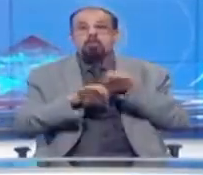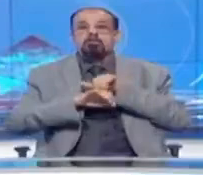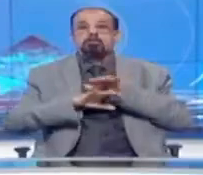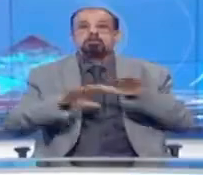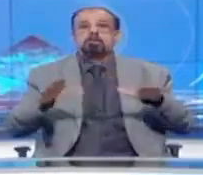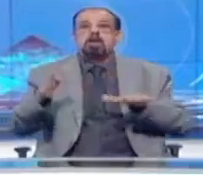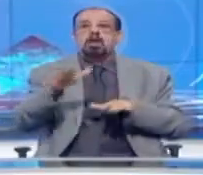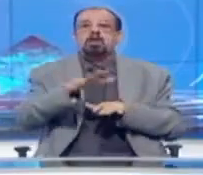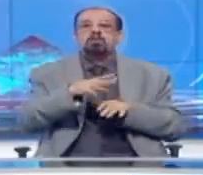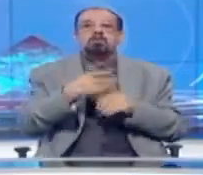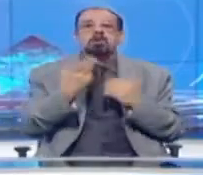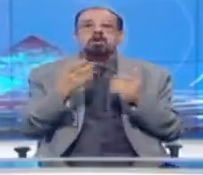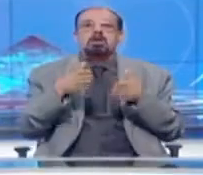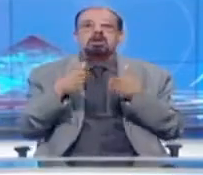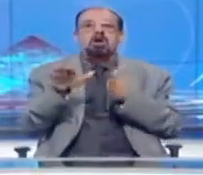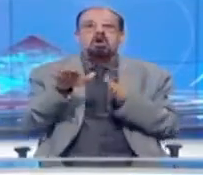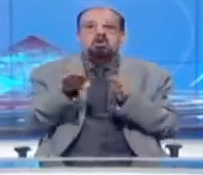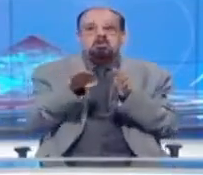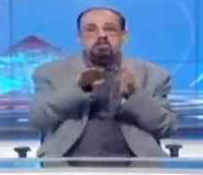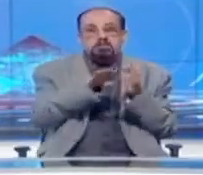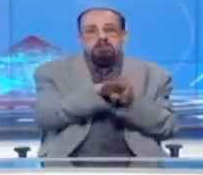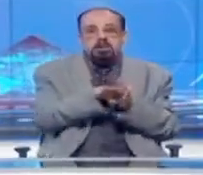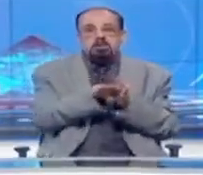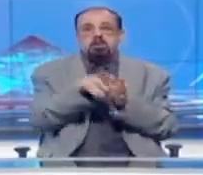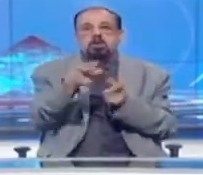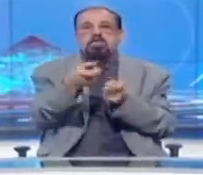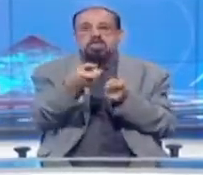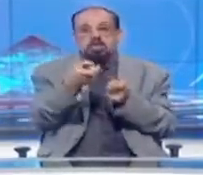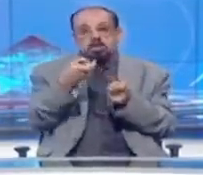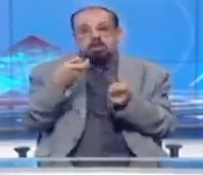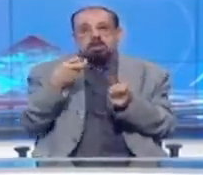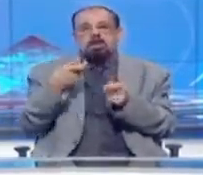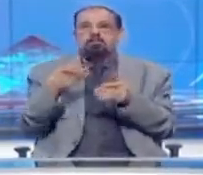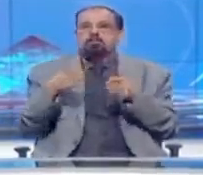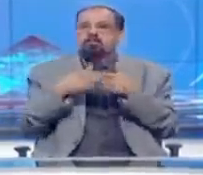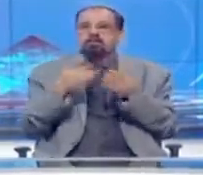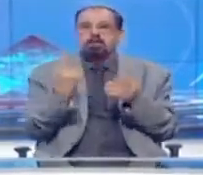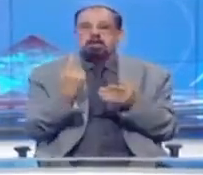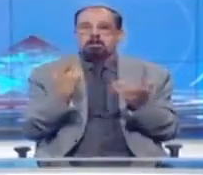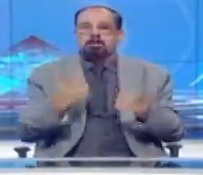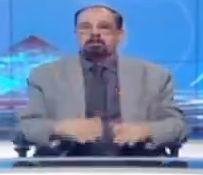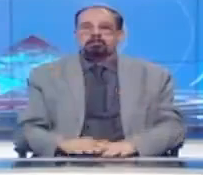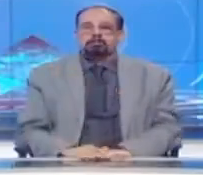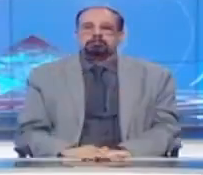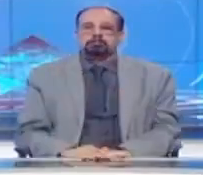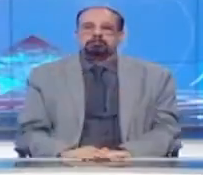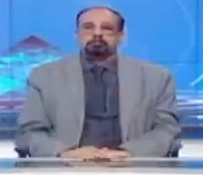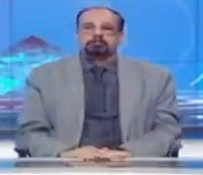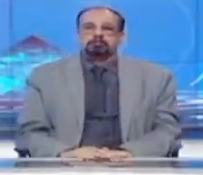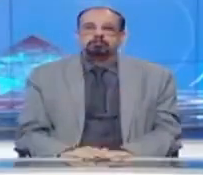أي ساحل أو ميناء وسحبها بواسطة سفينة سطحية.